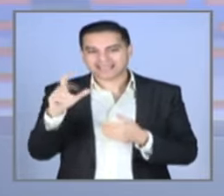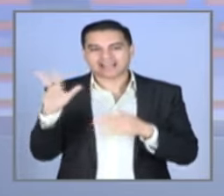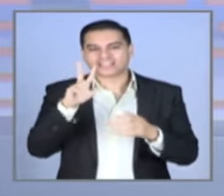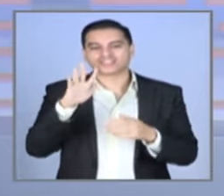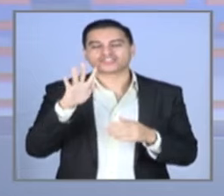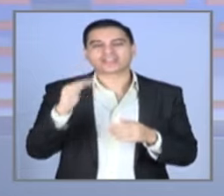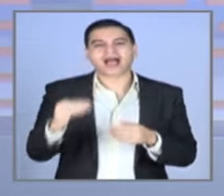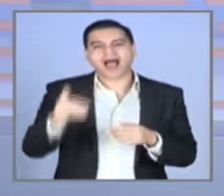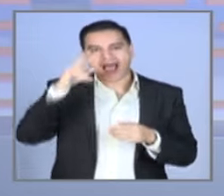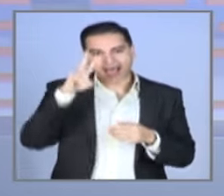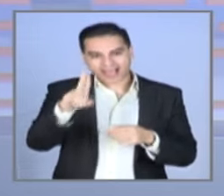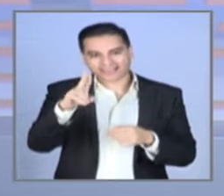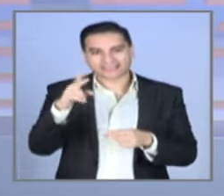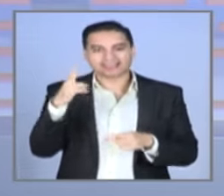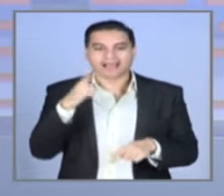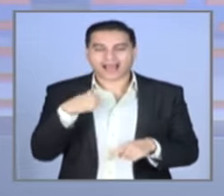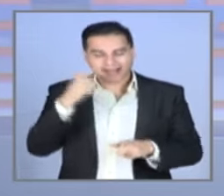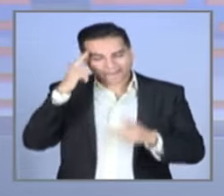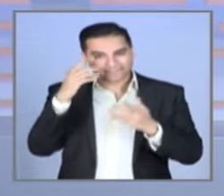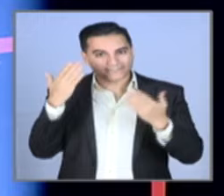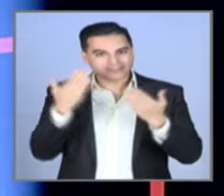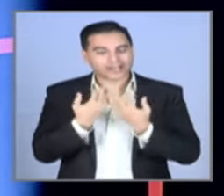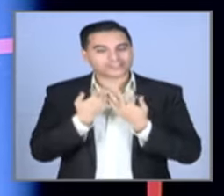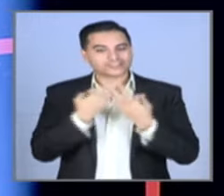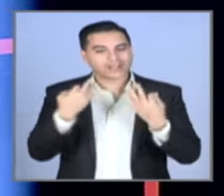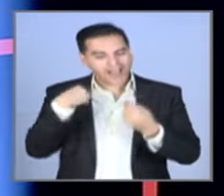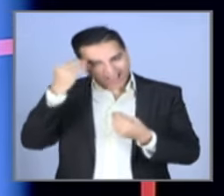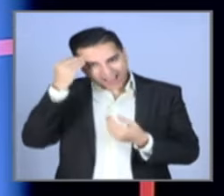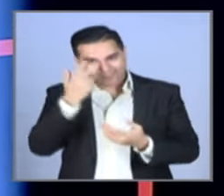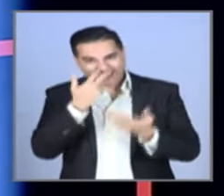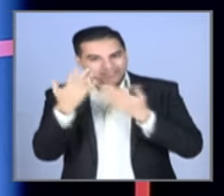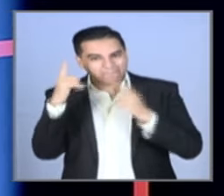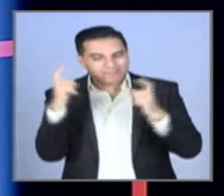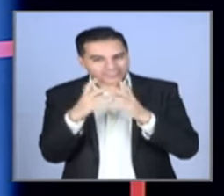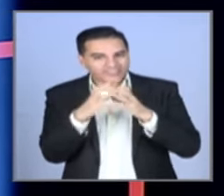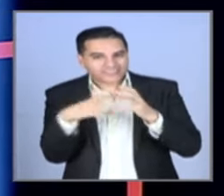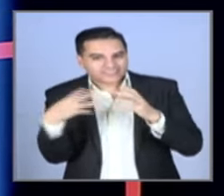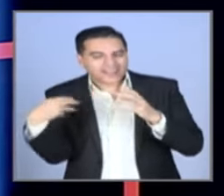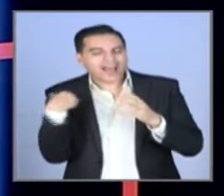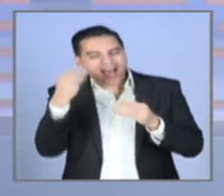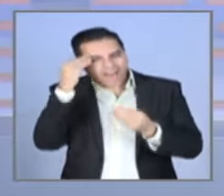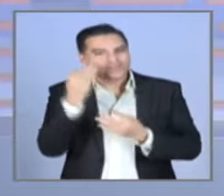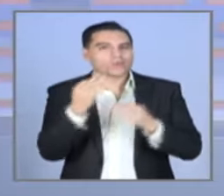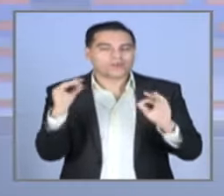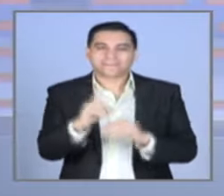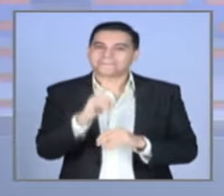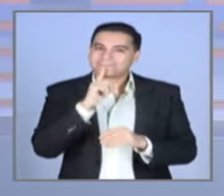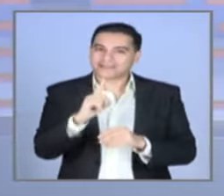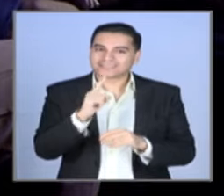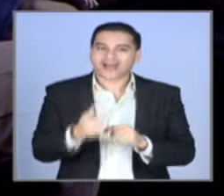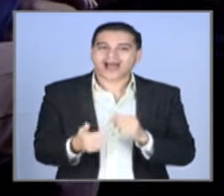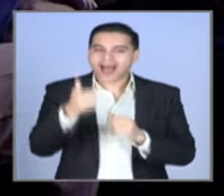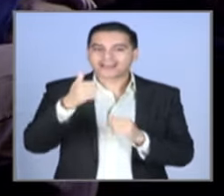لا بقول لك ايه، بس مش زي بتاعت زيزو. احنا مذاكرين. لا مش زي بتاعت زيزو. ولكن هي حلاوتها في ايه؟ في جون